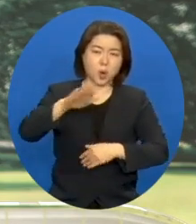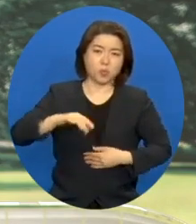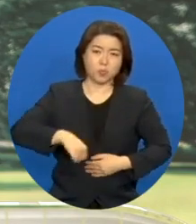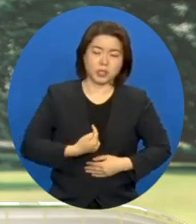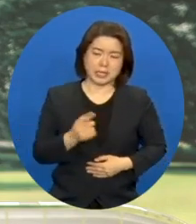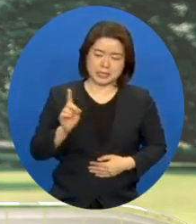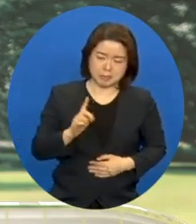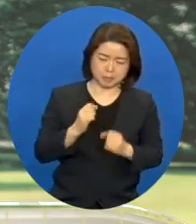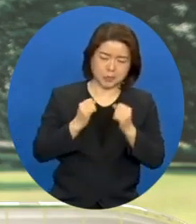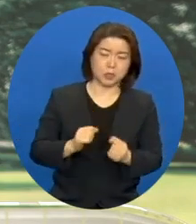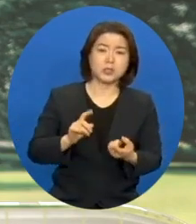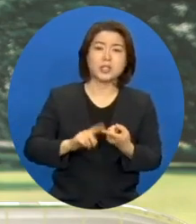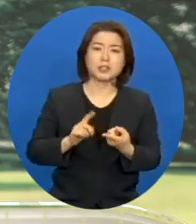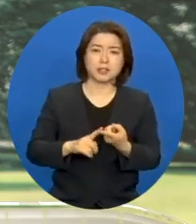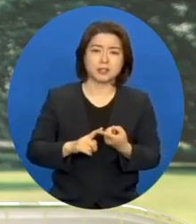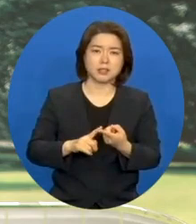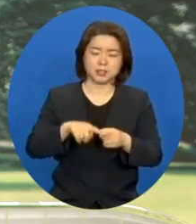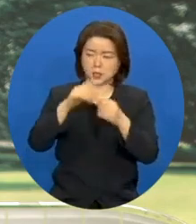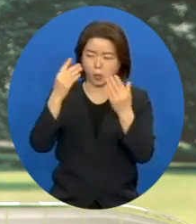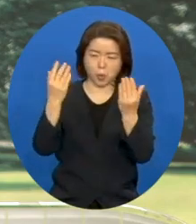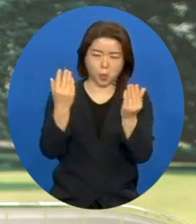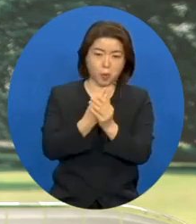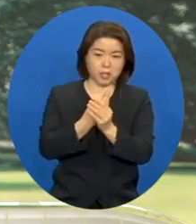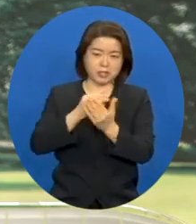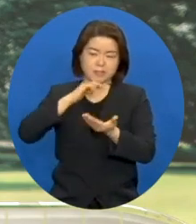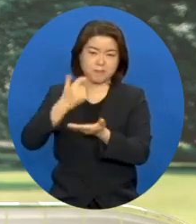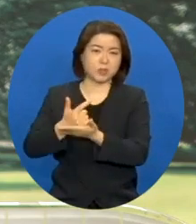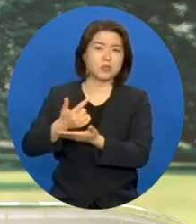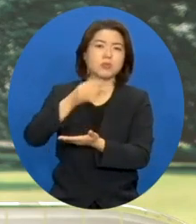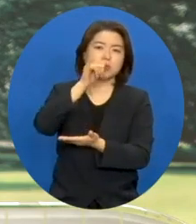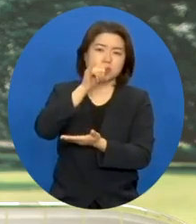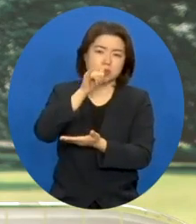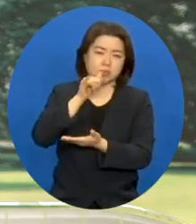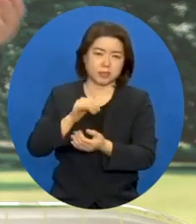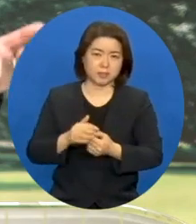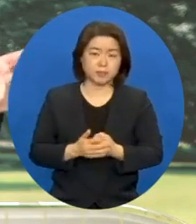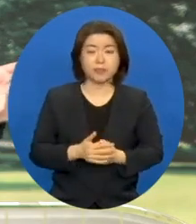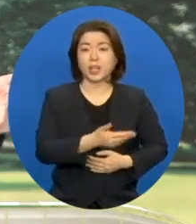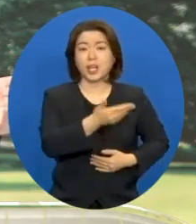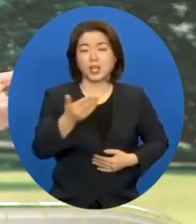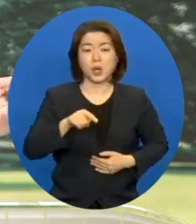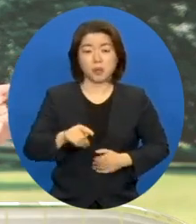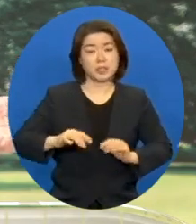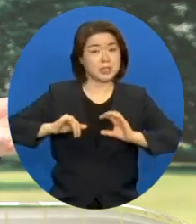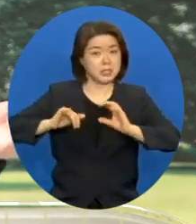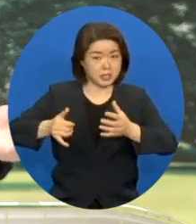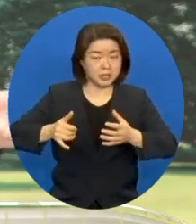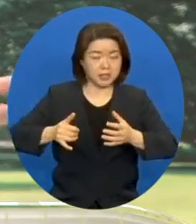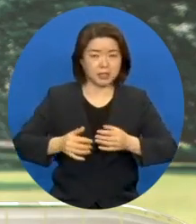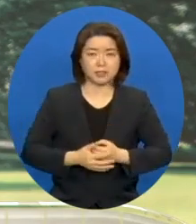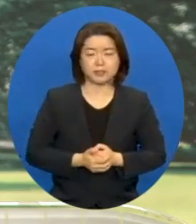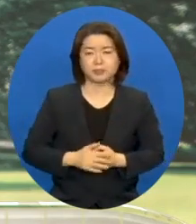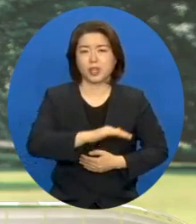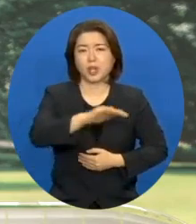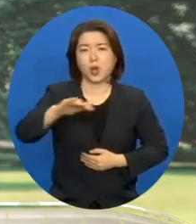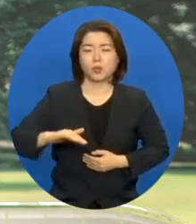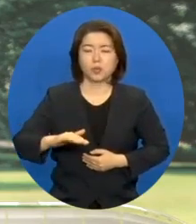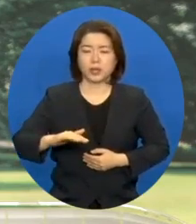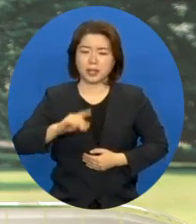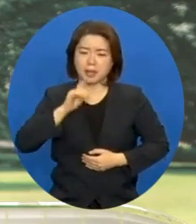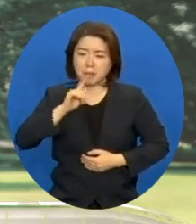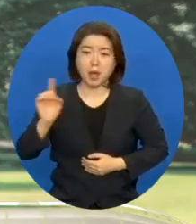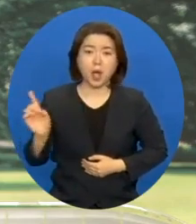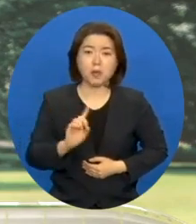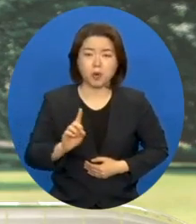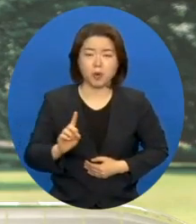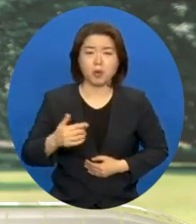자신이 어떤 존재인지에 대해서 완전히 우리를 속이고 있는 거예요. 여러분, 이 세상이 우리에게 뭐라고 말하는